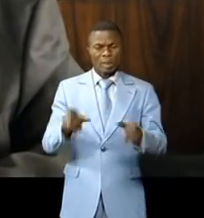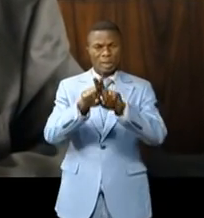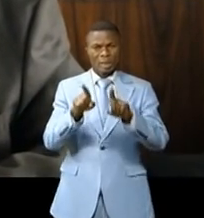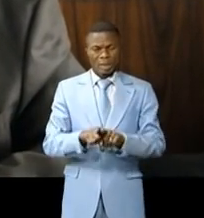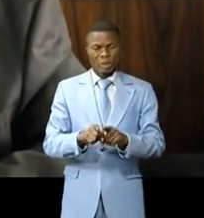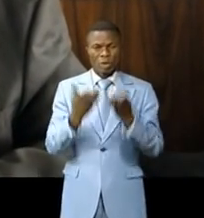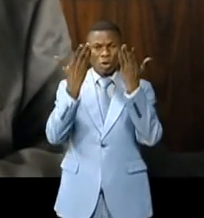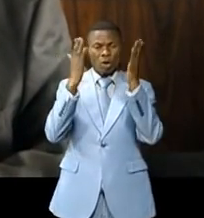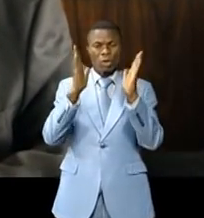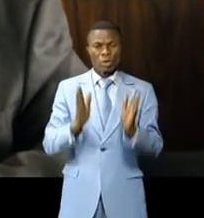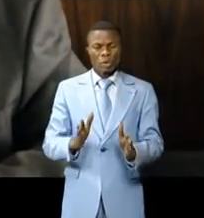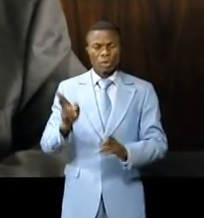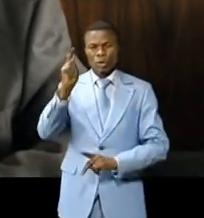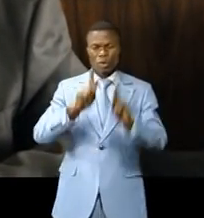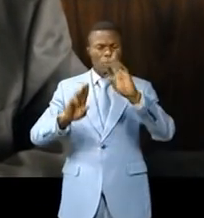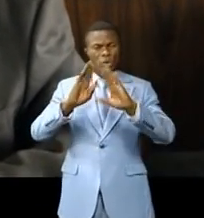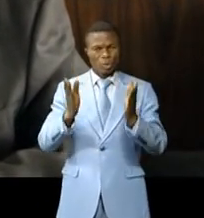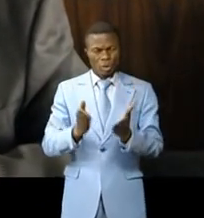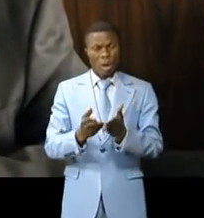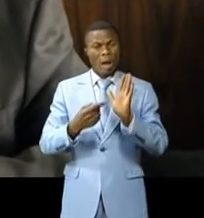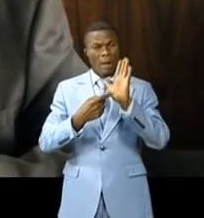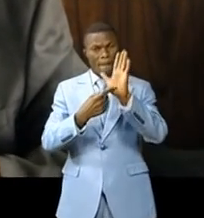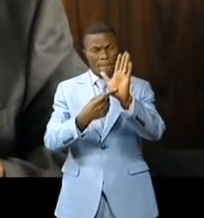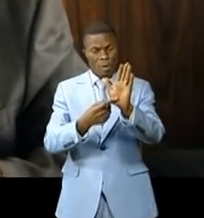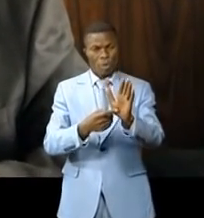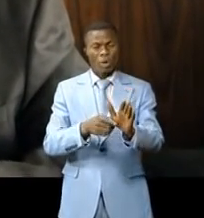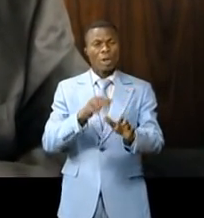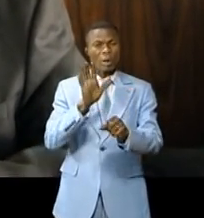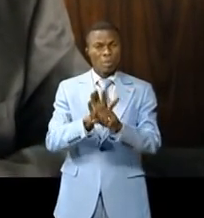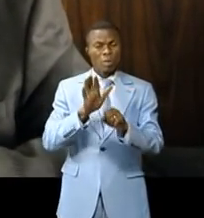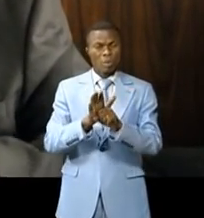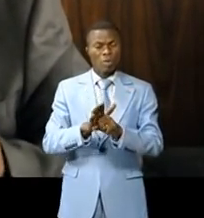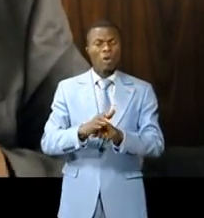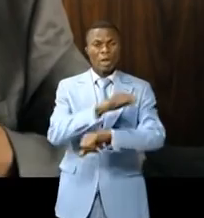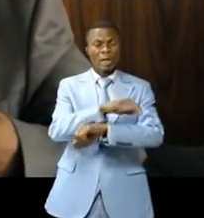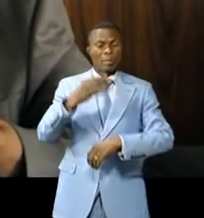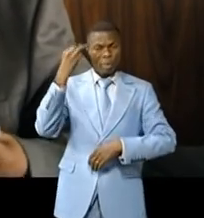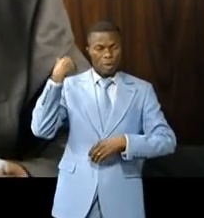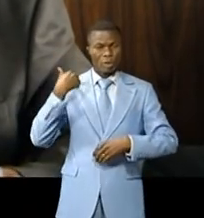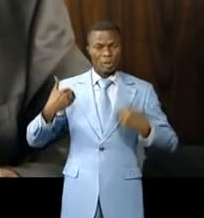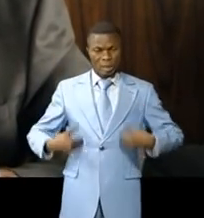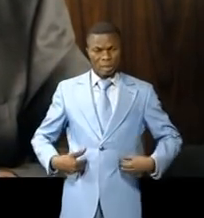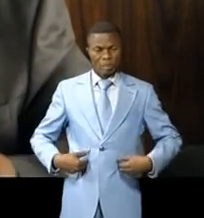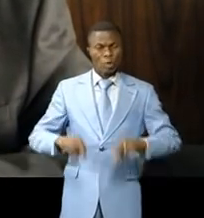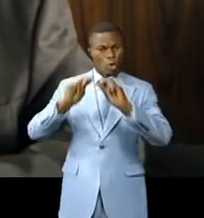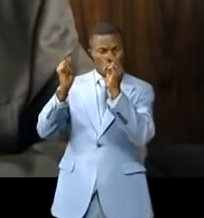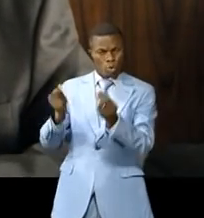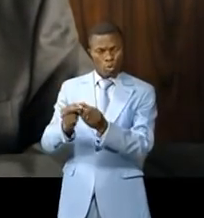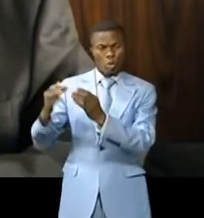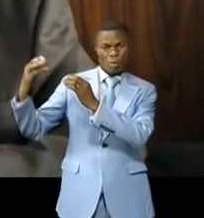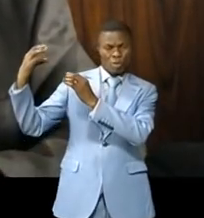la population, essayer de montrer qu'il existe au ministère de la Santé une structure chargée